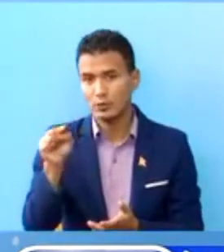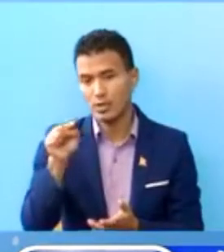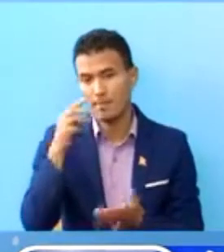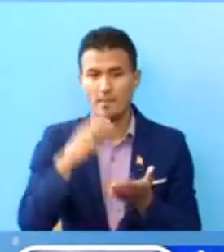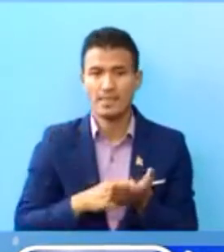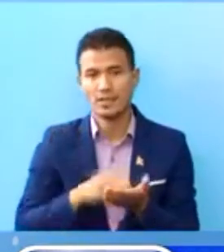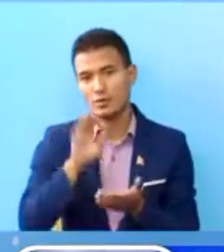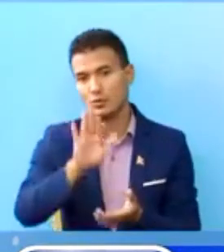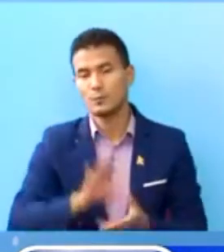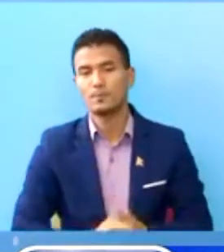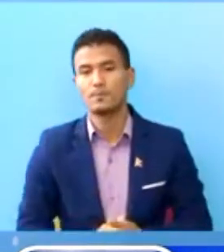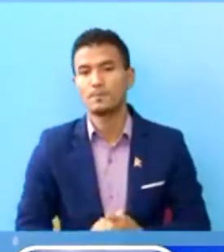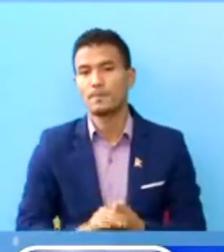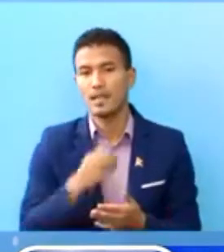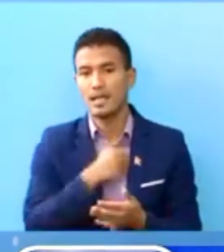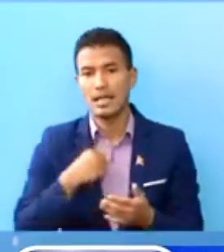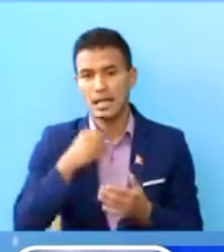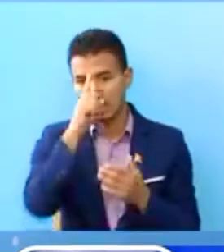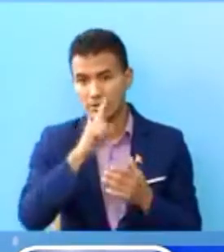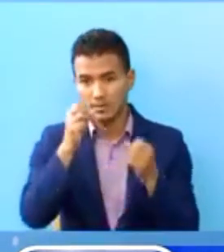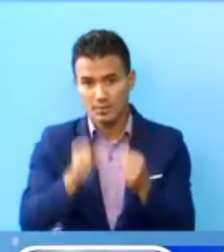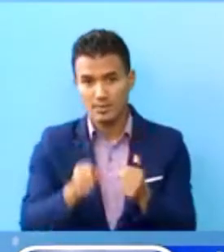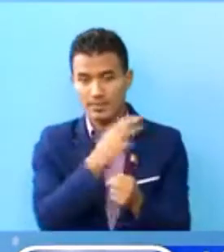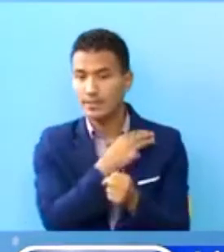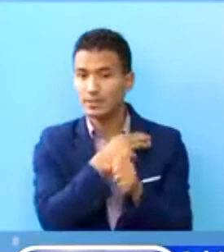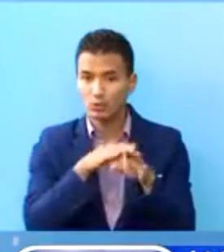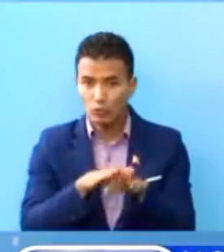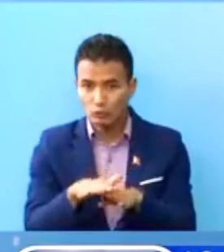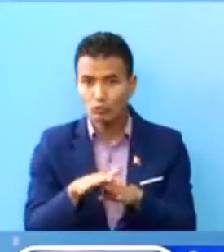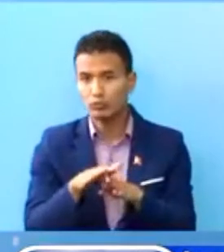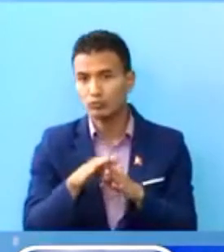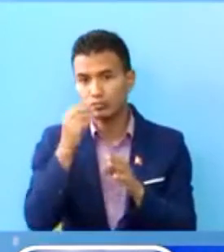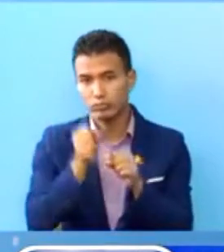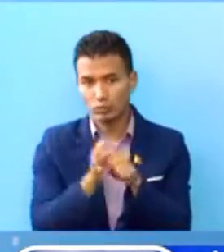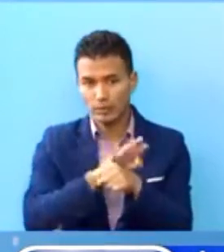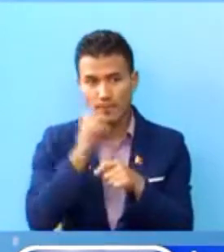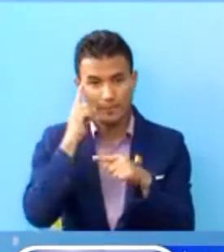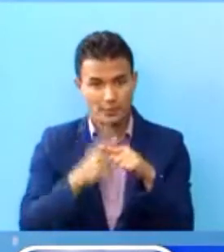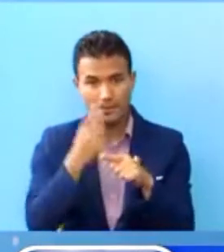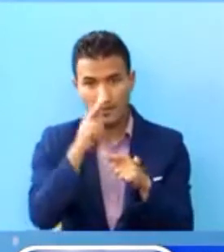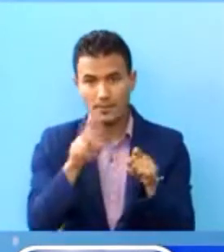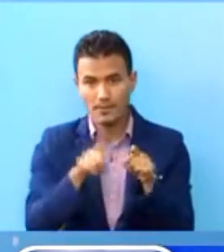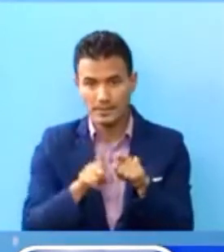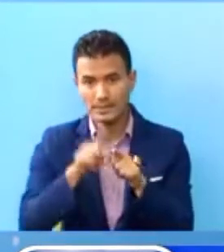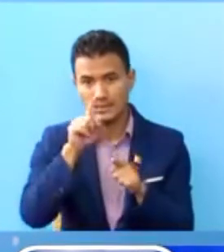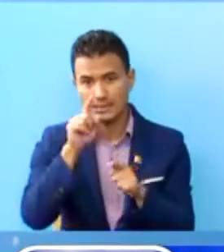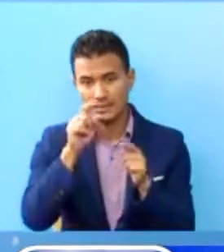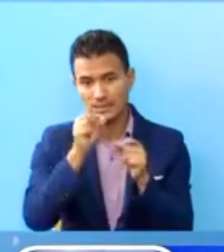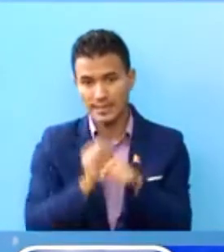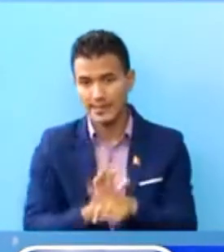3.3% मात्र छ। र आइसोलेसनमा रहेका मान्छेहरू जो कोरोना पोजिटिभ भएर